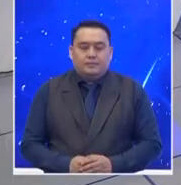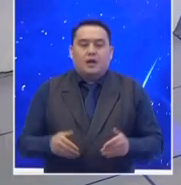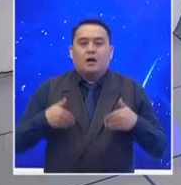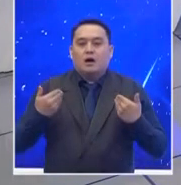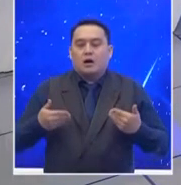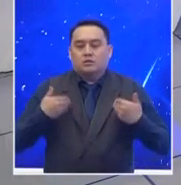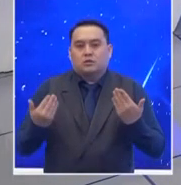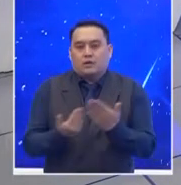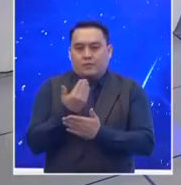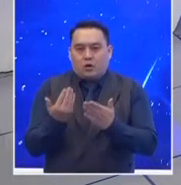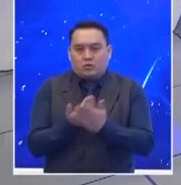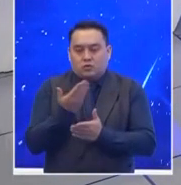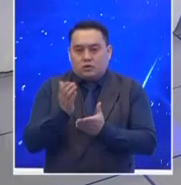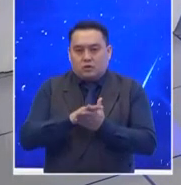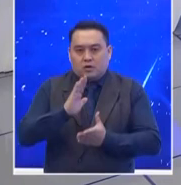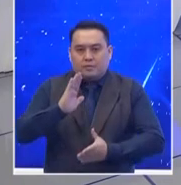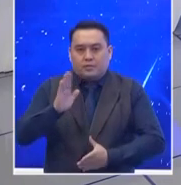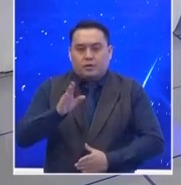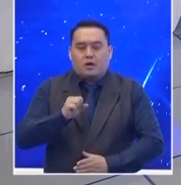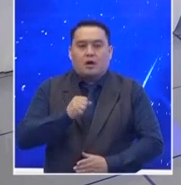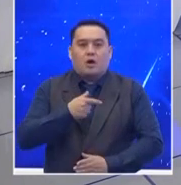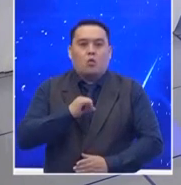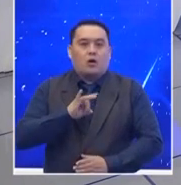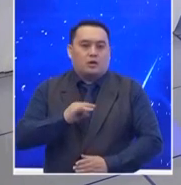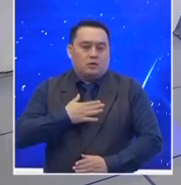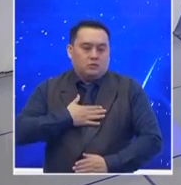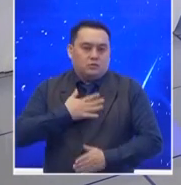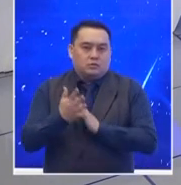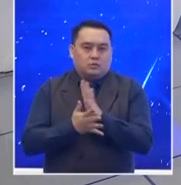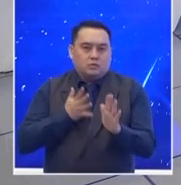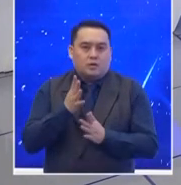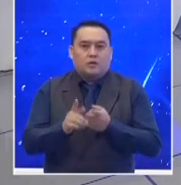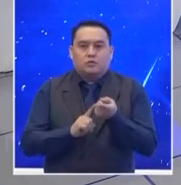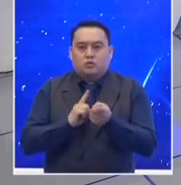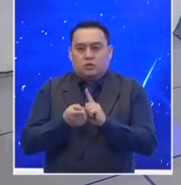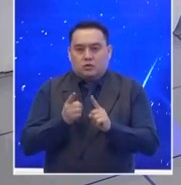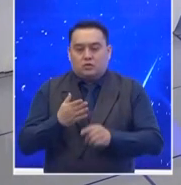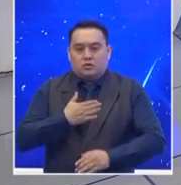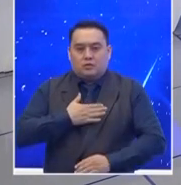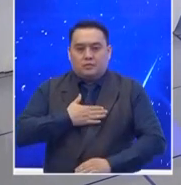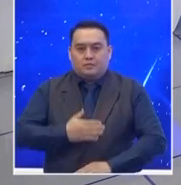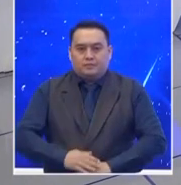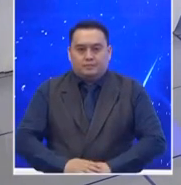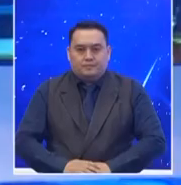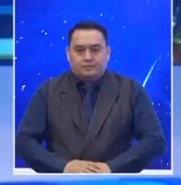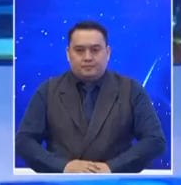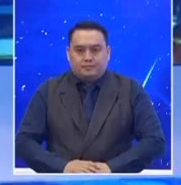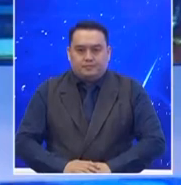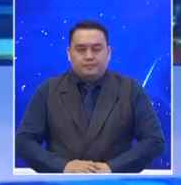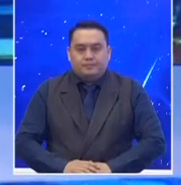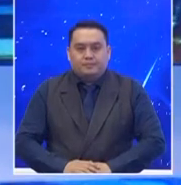Армысыздар, аймақтың басты арнасында қорытынды жаңалықтар студияда ақпараттар легімен Гауһар Мұса, сурда аудармада Марат Жақсылығұлы.